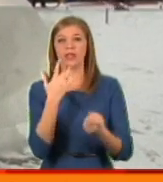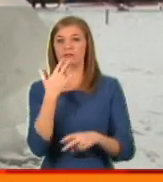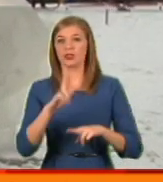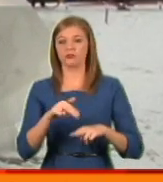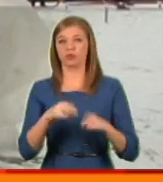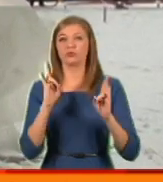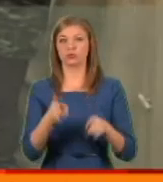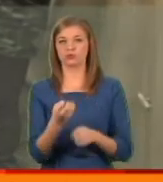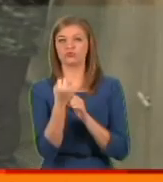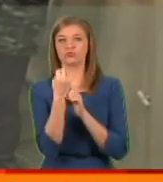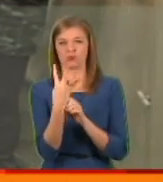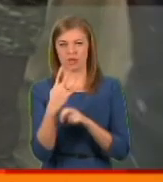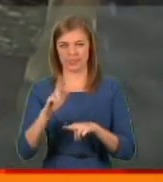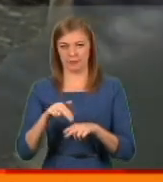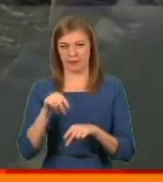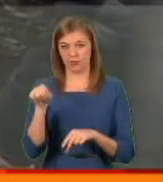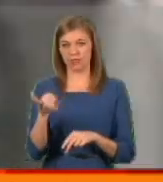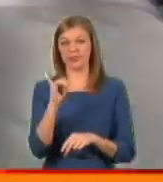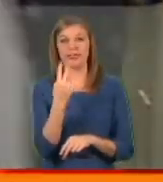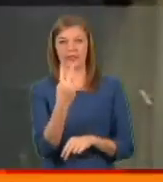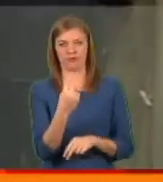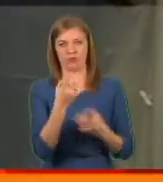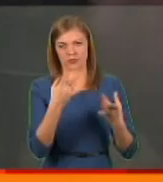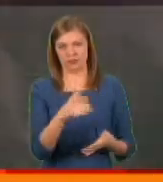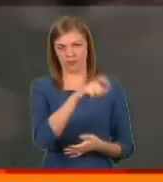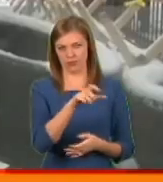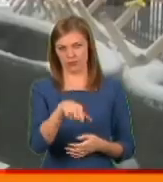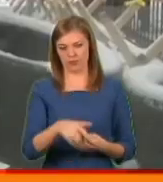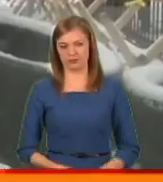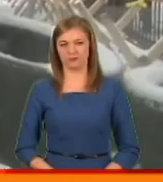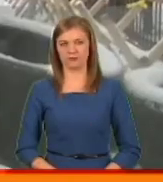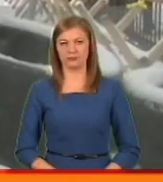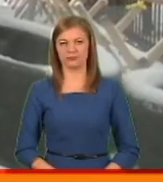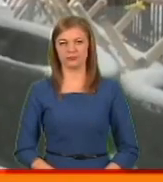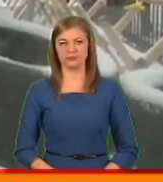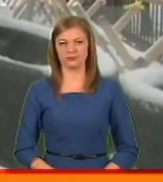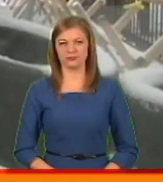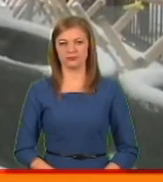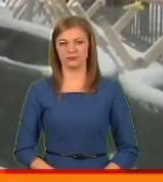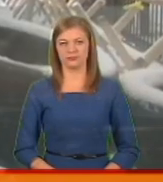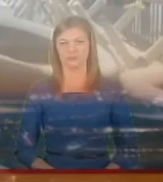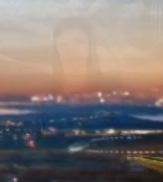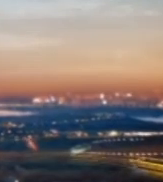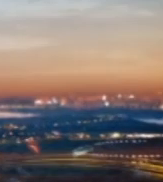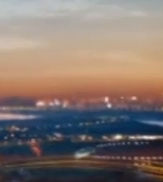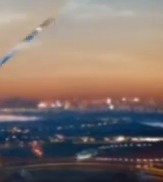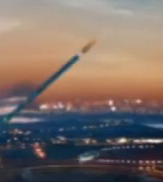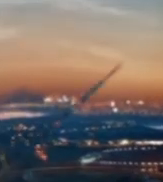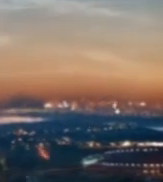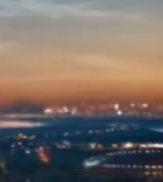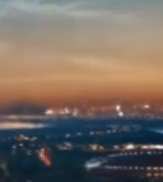Нацполіції, постраждало 14 правоохоронців і 2 цивільних громадян. Ірина Драбок, Андрій Барков, програма «Вікна», СТБ.